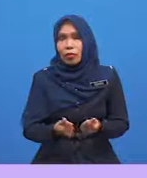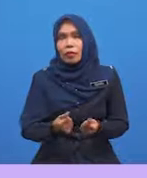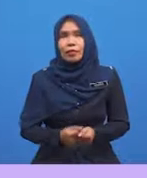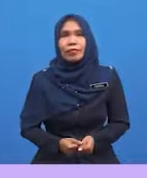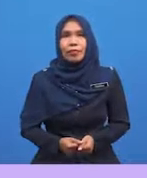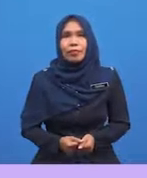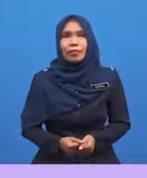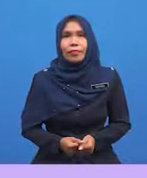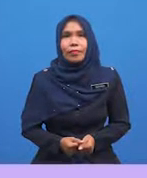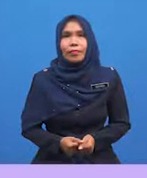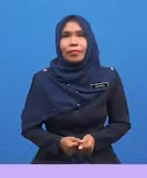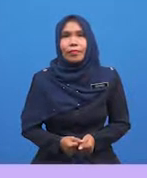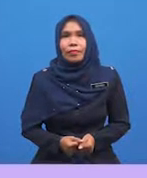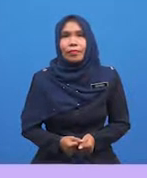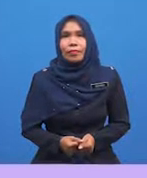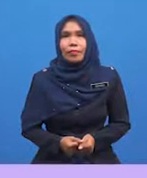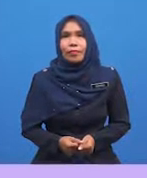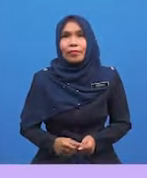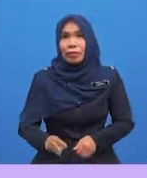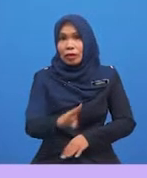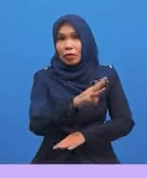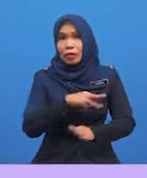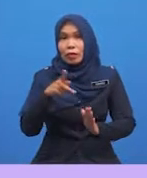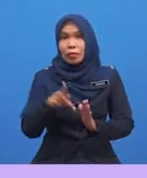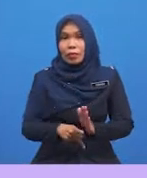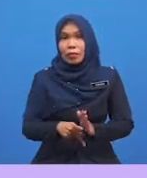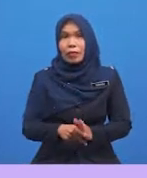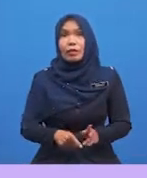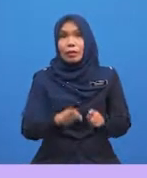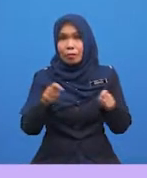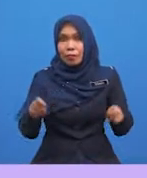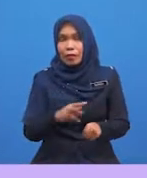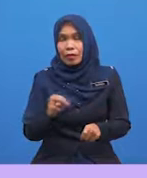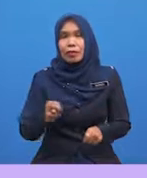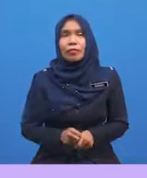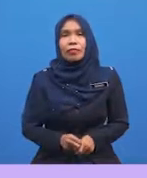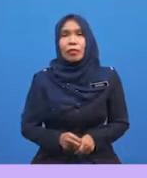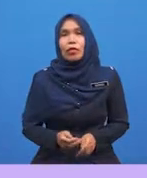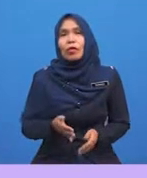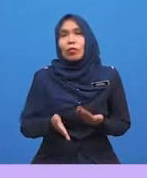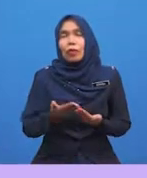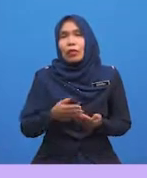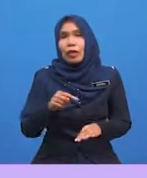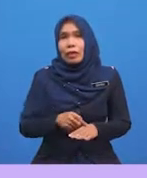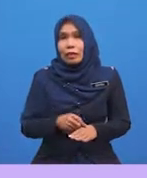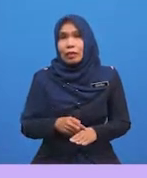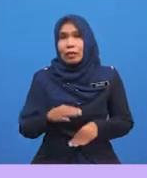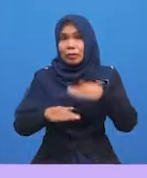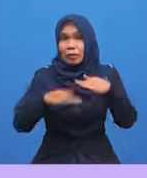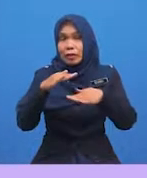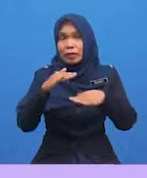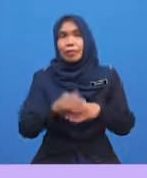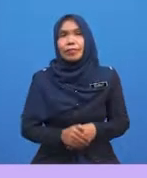Pertempatan atau kawasan kediaman juga lebih mudah dibina di kawasan tanah pamah kerana melibatkan kos yang lebih